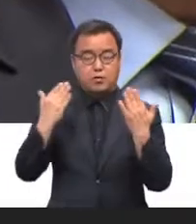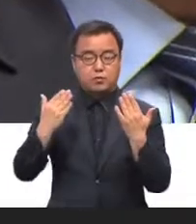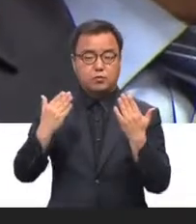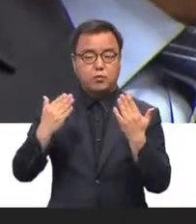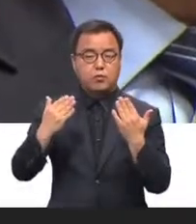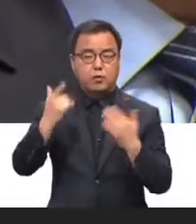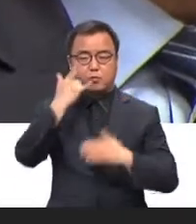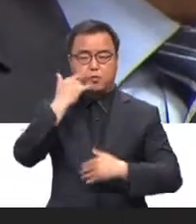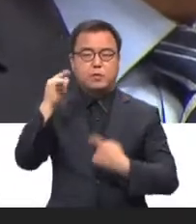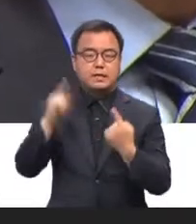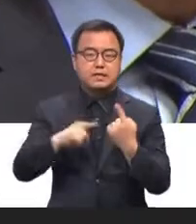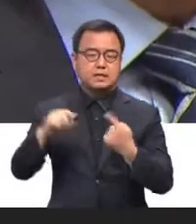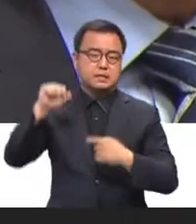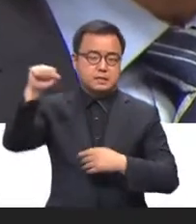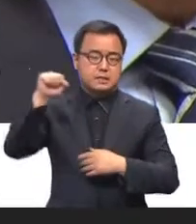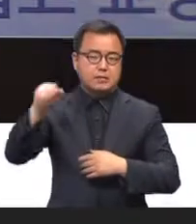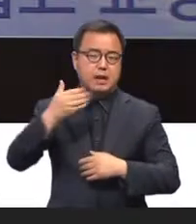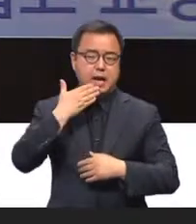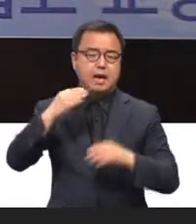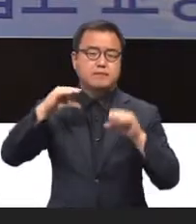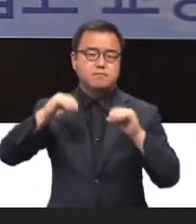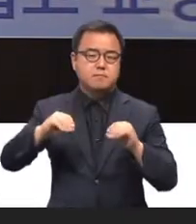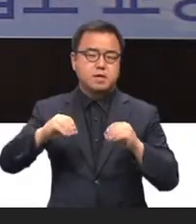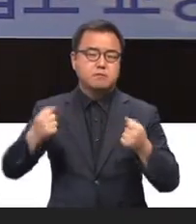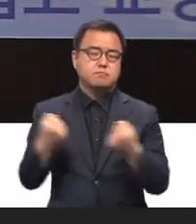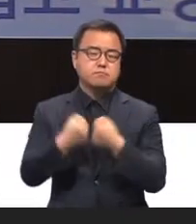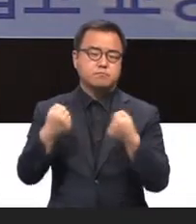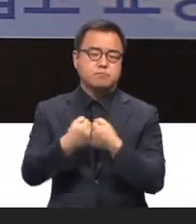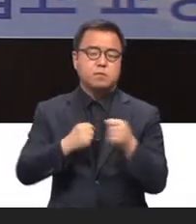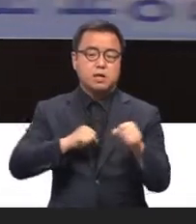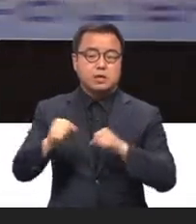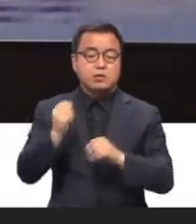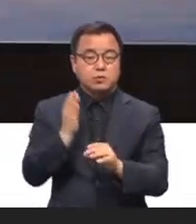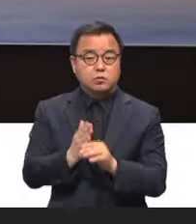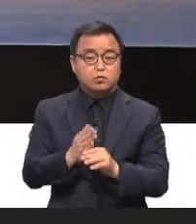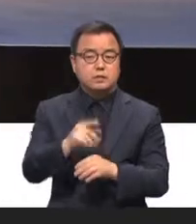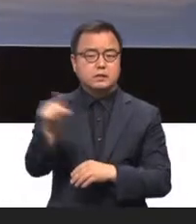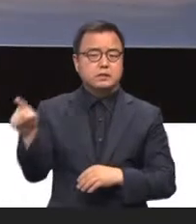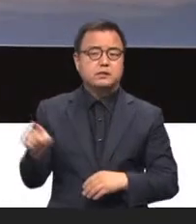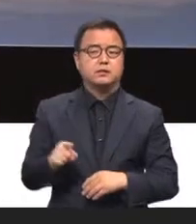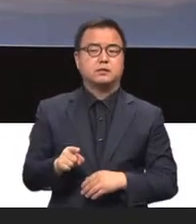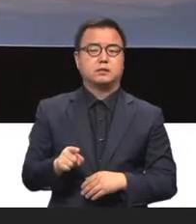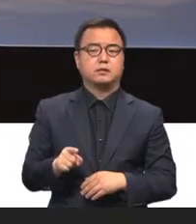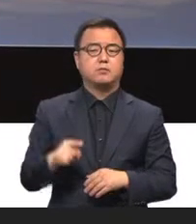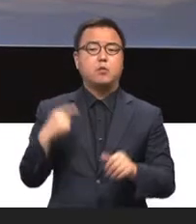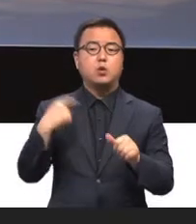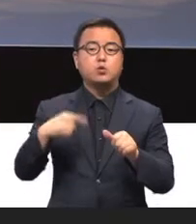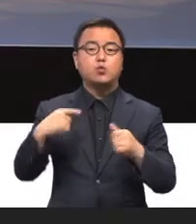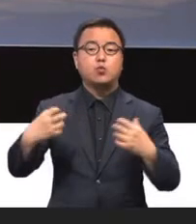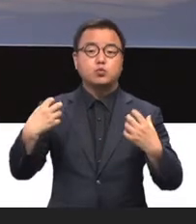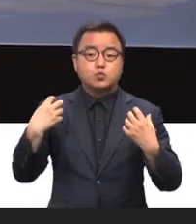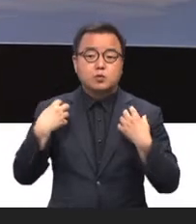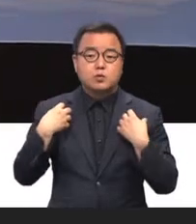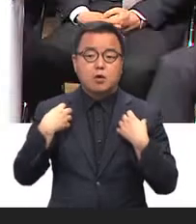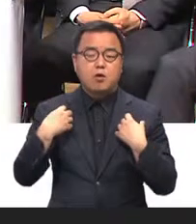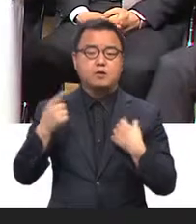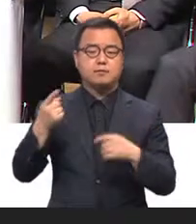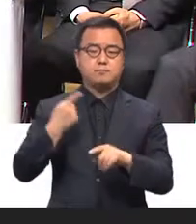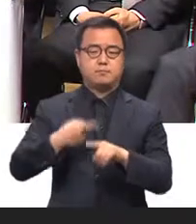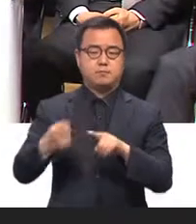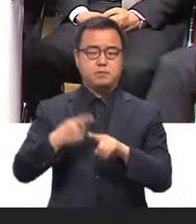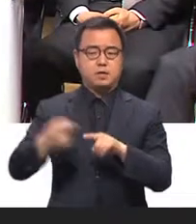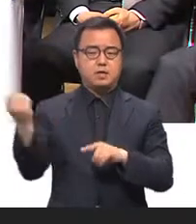단식 농성이 이어지고 있습니다 이들은 그 교육청이 그 평가